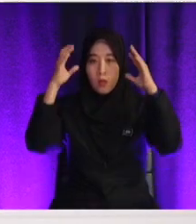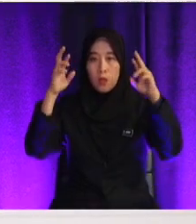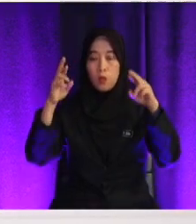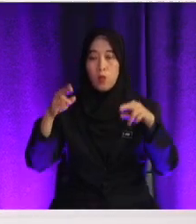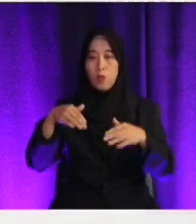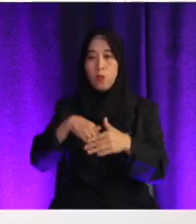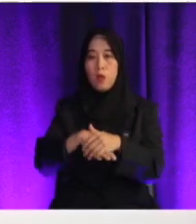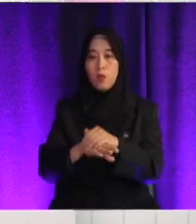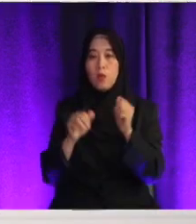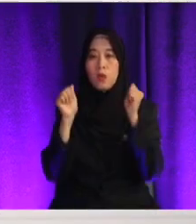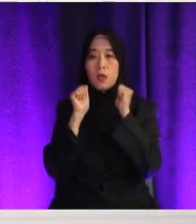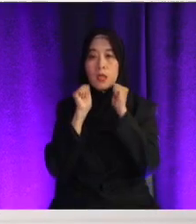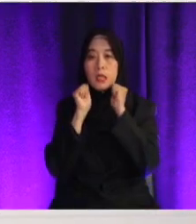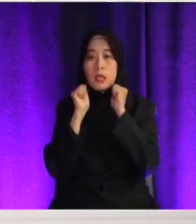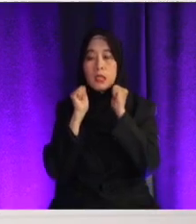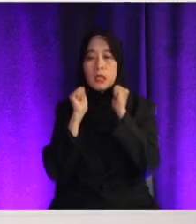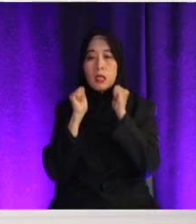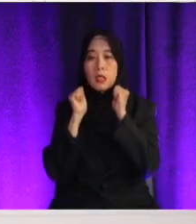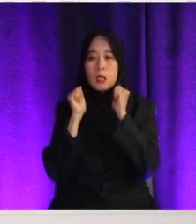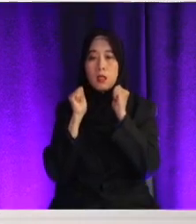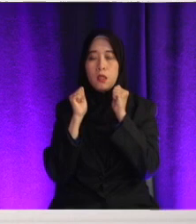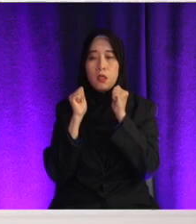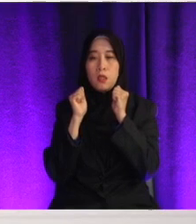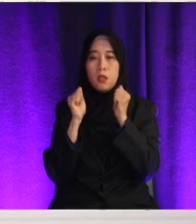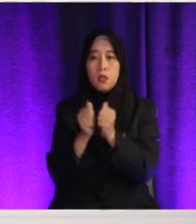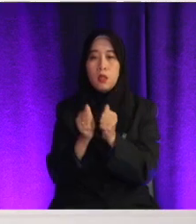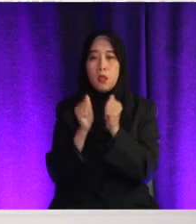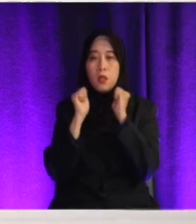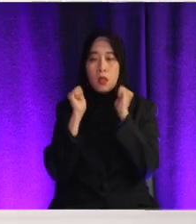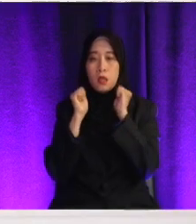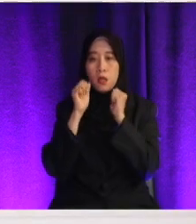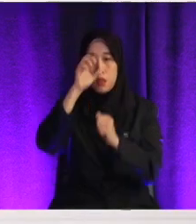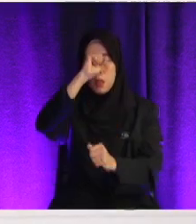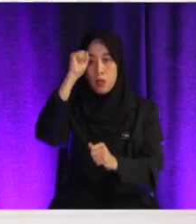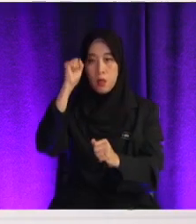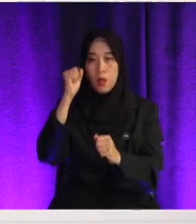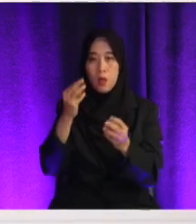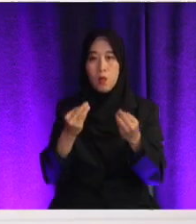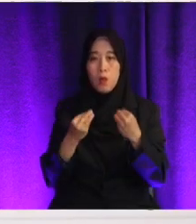ais. Laras suhu, saya rendamkan dengan ais sebab saya